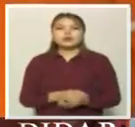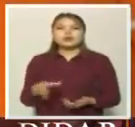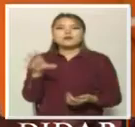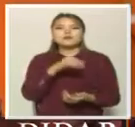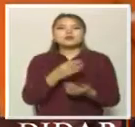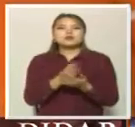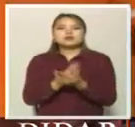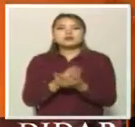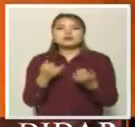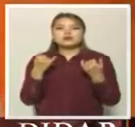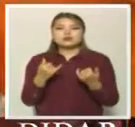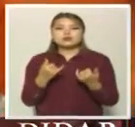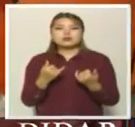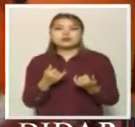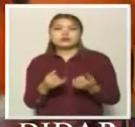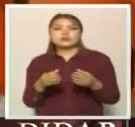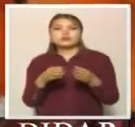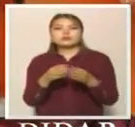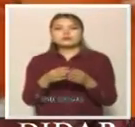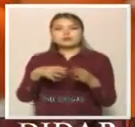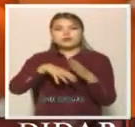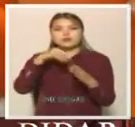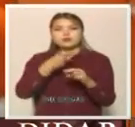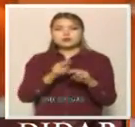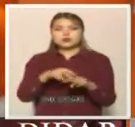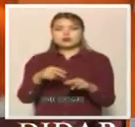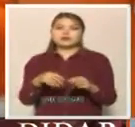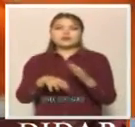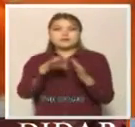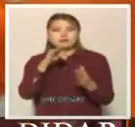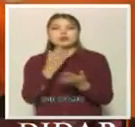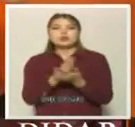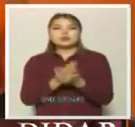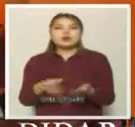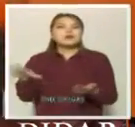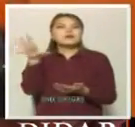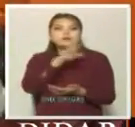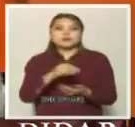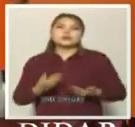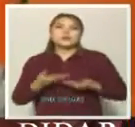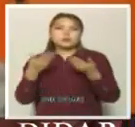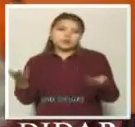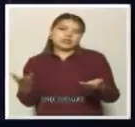Азаматтық борышымды өтеу мақсатында сайлауға келіп, өз таңдауымды жасадым. Барлықтарыңызды сайлауға дауыс беруге шақырамыз.